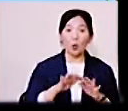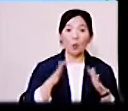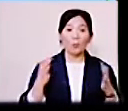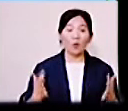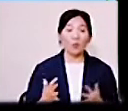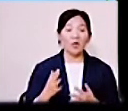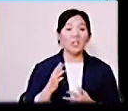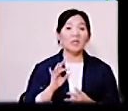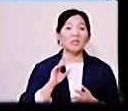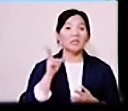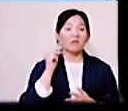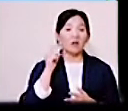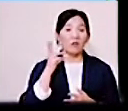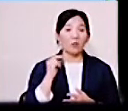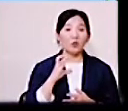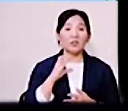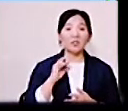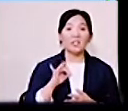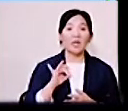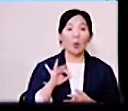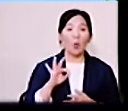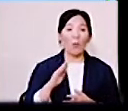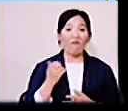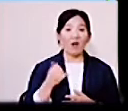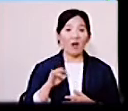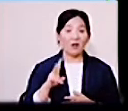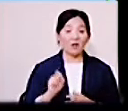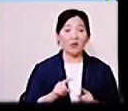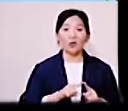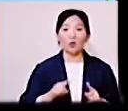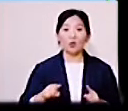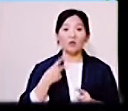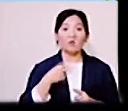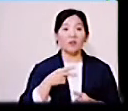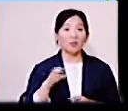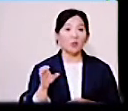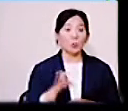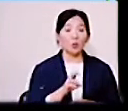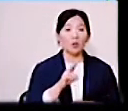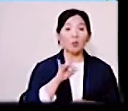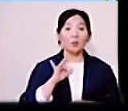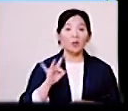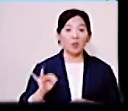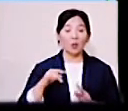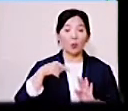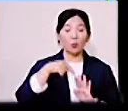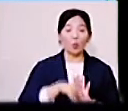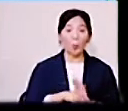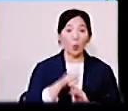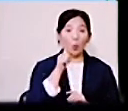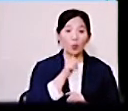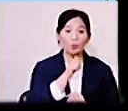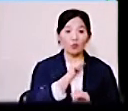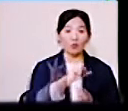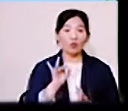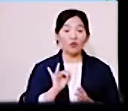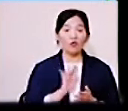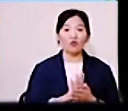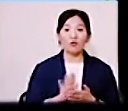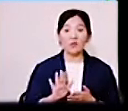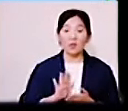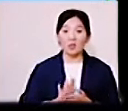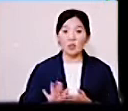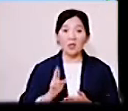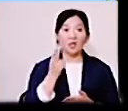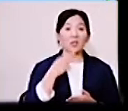цифрового звукового стереофайла длительностью 20 секунд при глубине кодирования 16 бит и